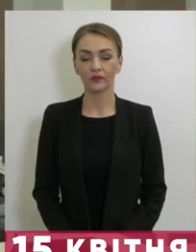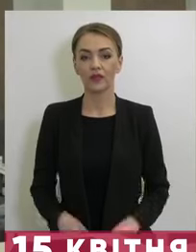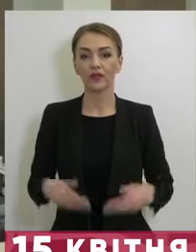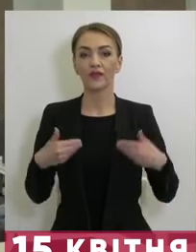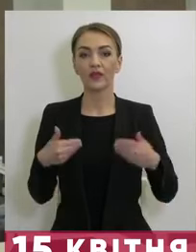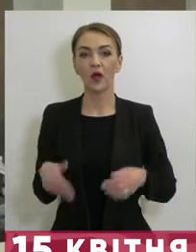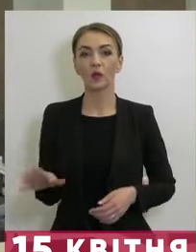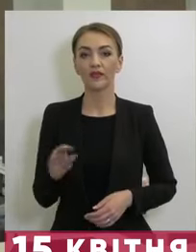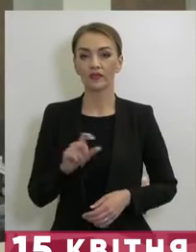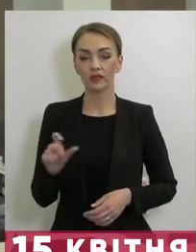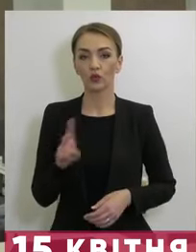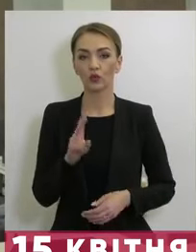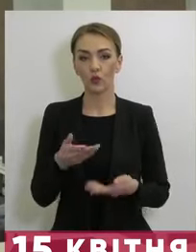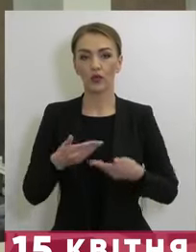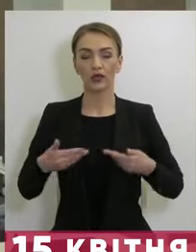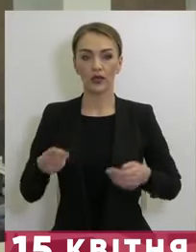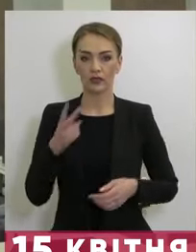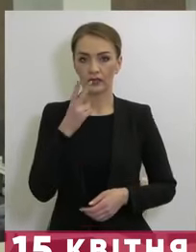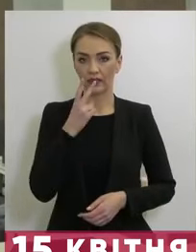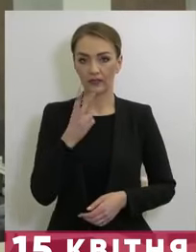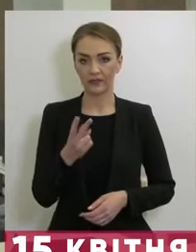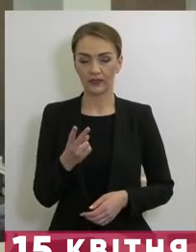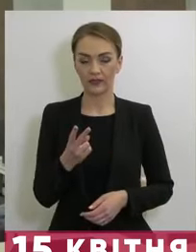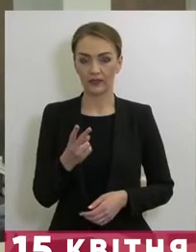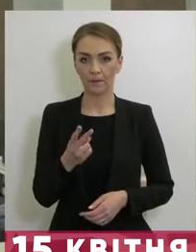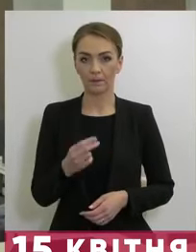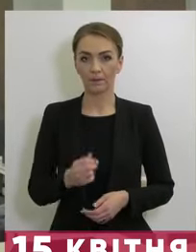Вітаю всіх, хто нас дивиться.